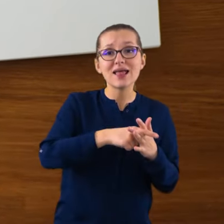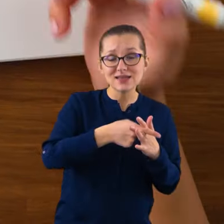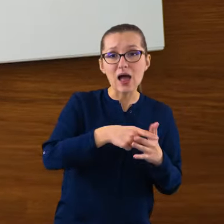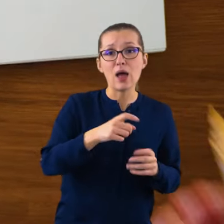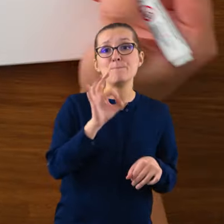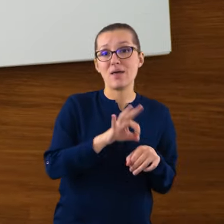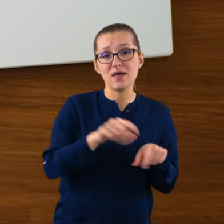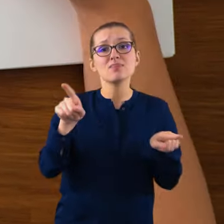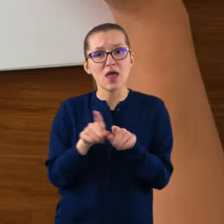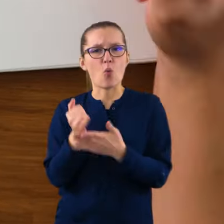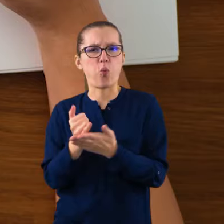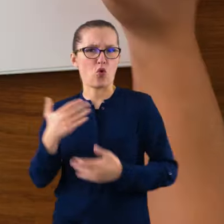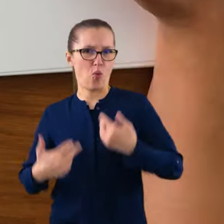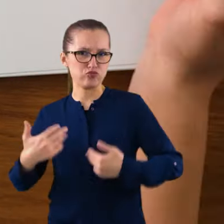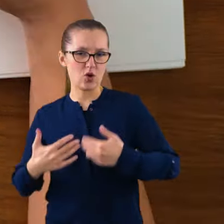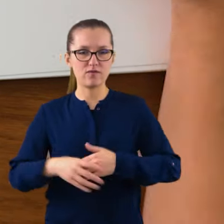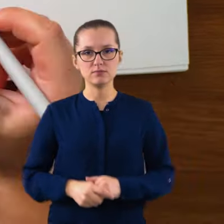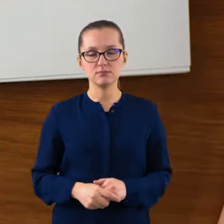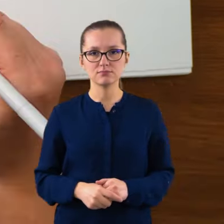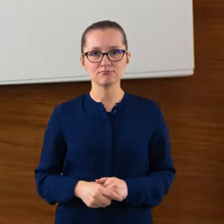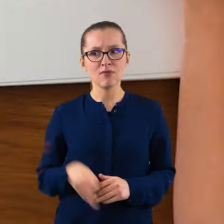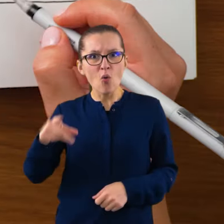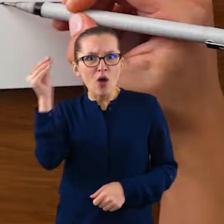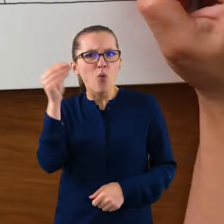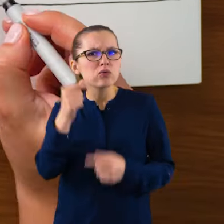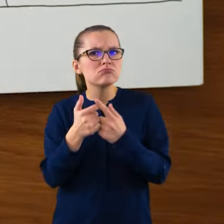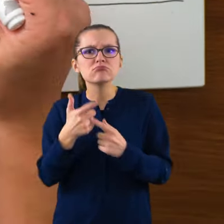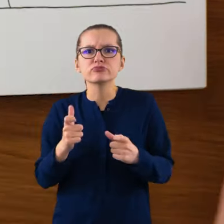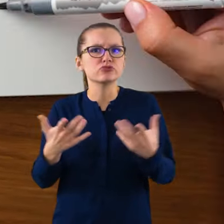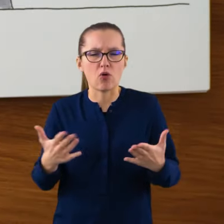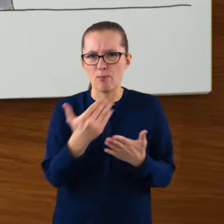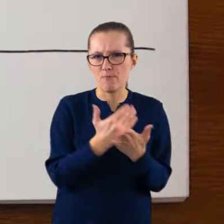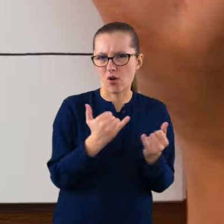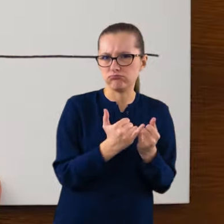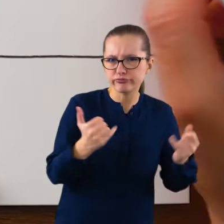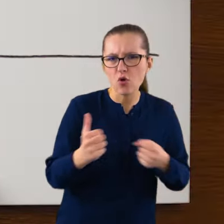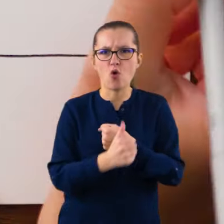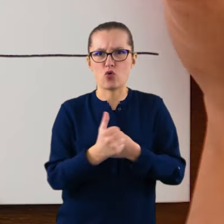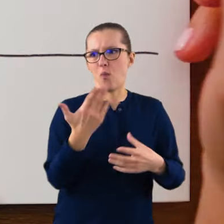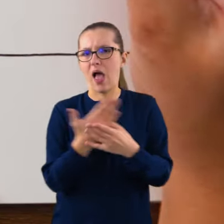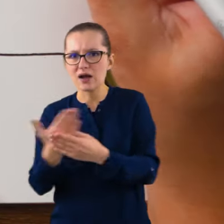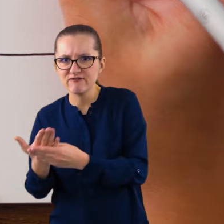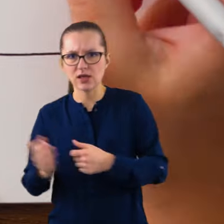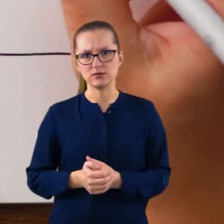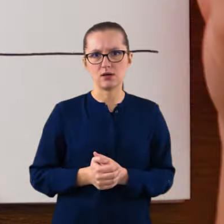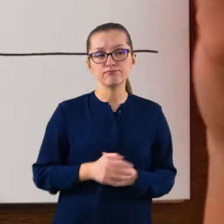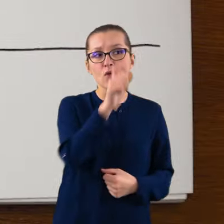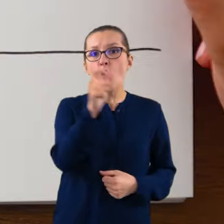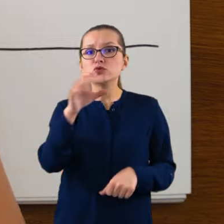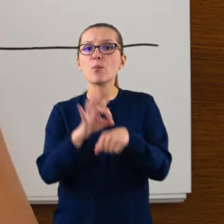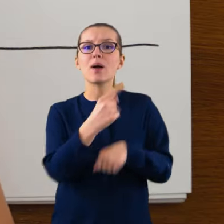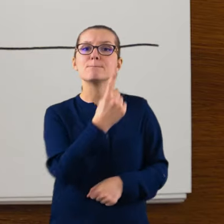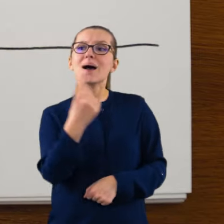z rejestracji medycznej, połączonym z kursem komputerowym, poszerzyła swoje kwalifikacje. Nauczyła się obsługi